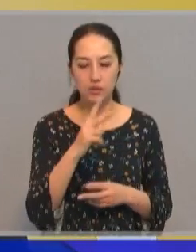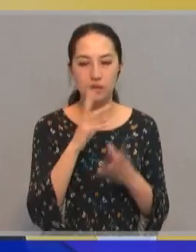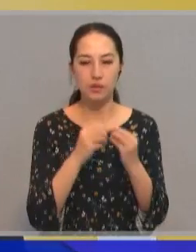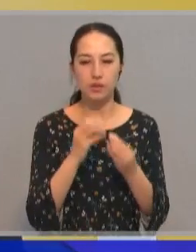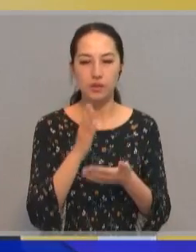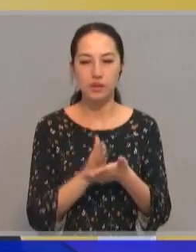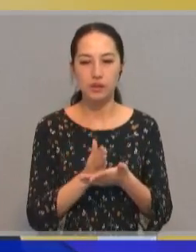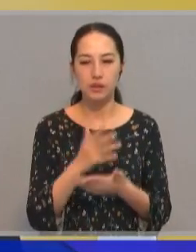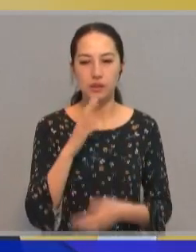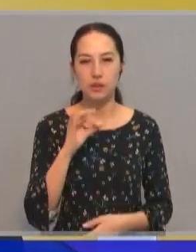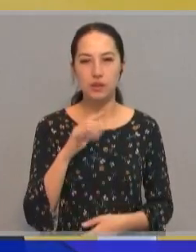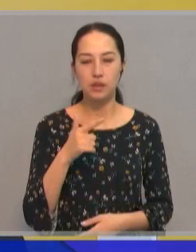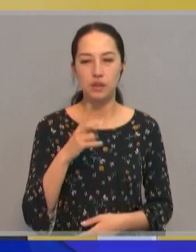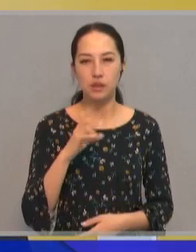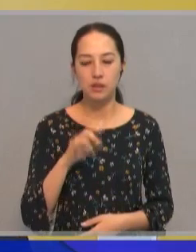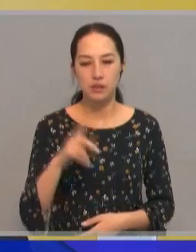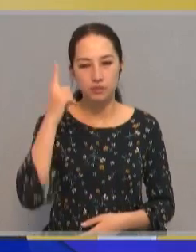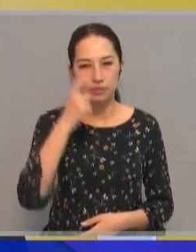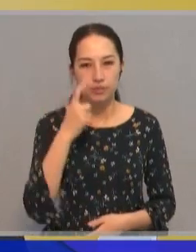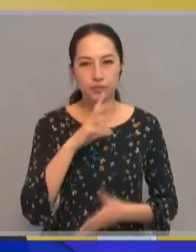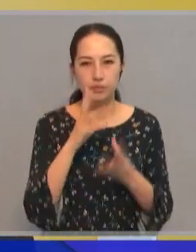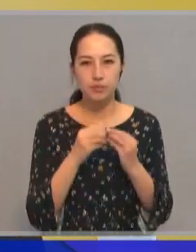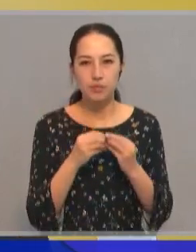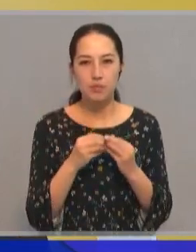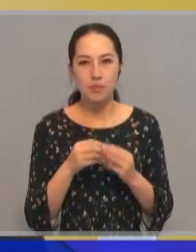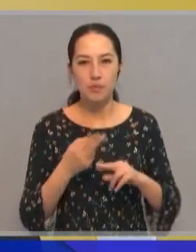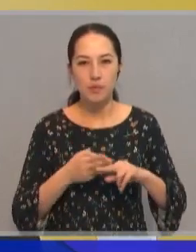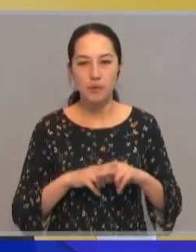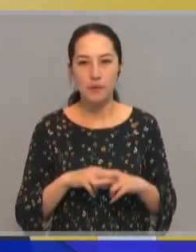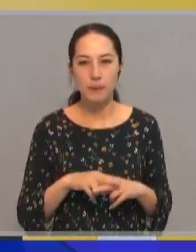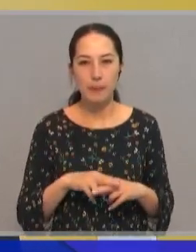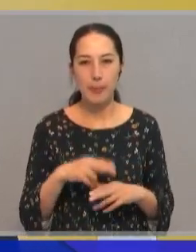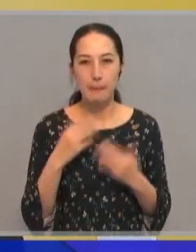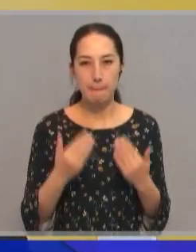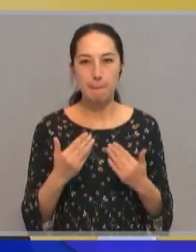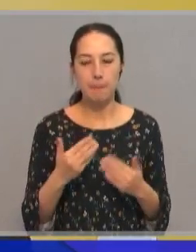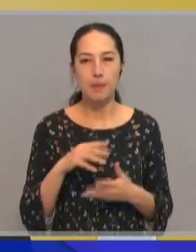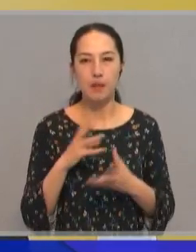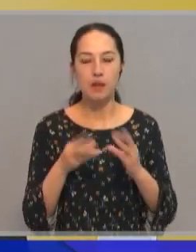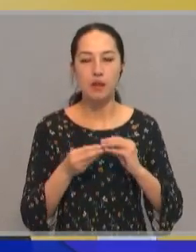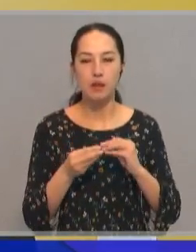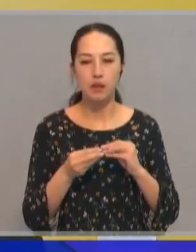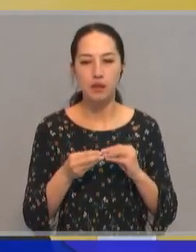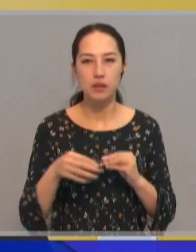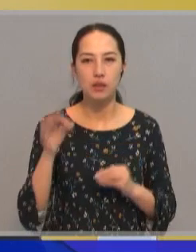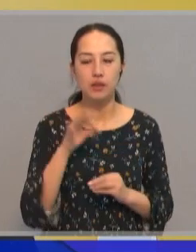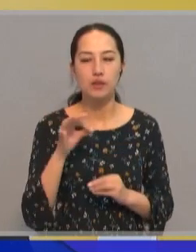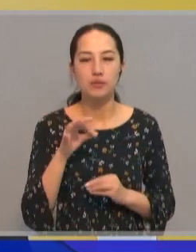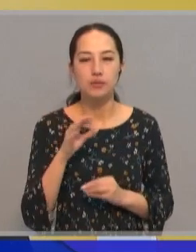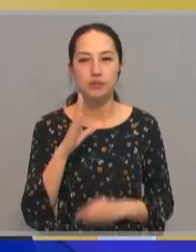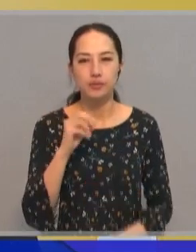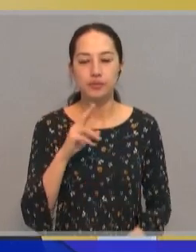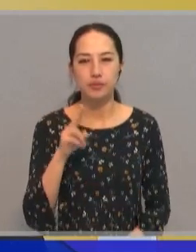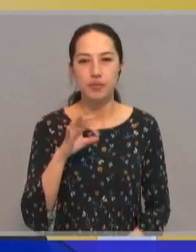келіп отырады жаңағы сигнал. Мынандай болып жатыр, мына сала ақсаңдап жатыр деп та, соны біз қолға алып қазір жақсылықпен әріптес ретінде